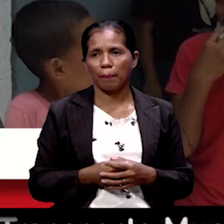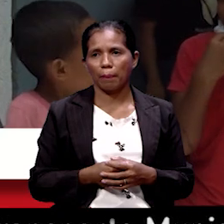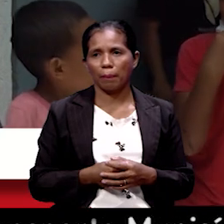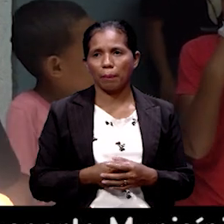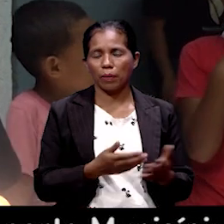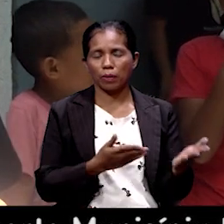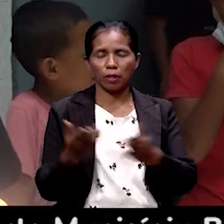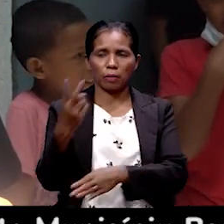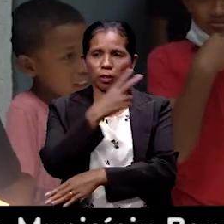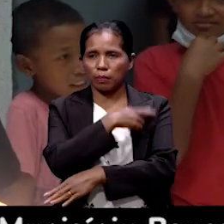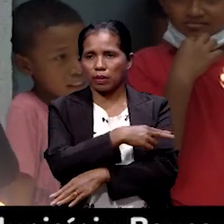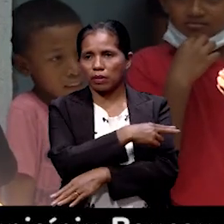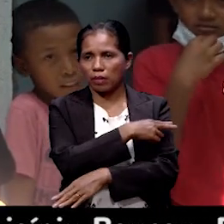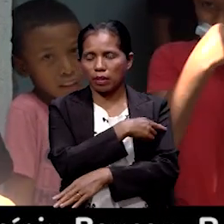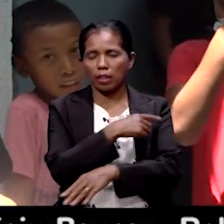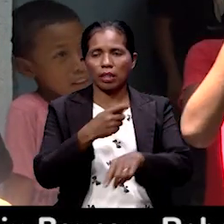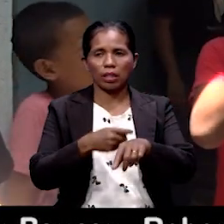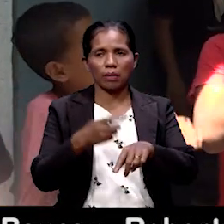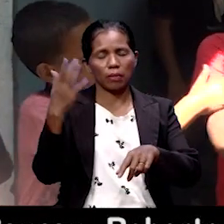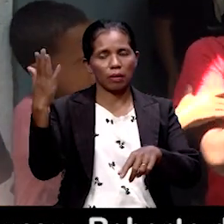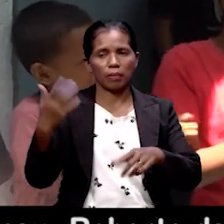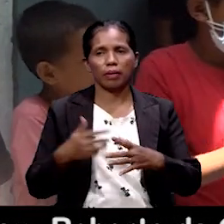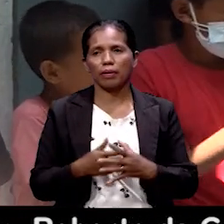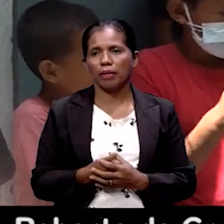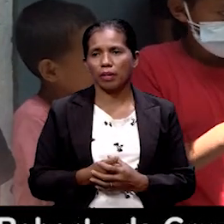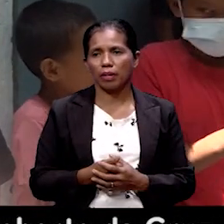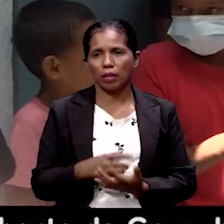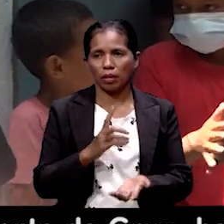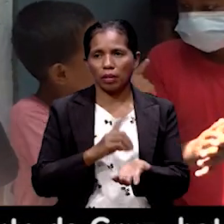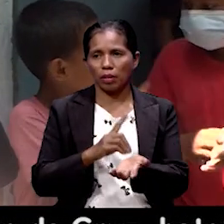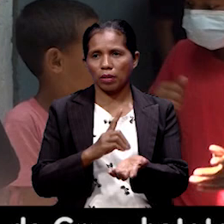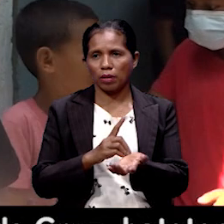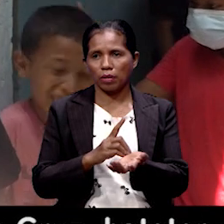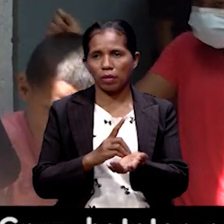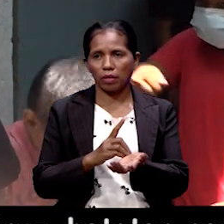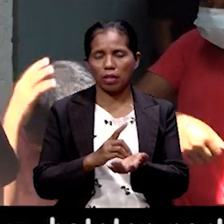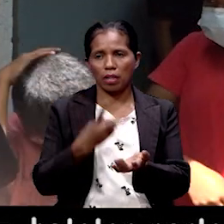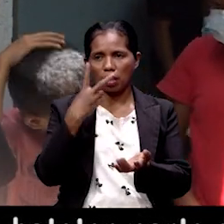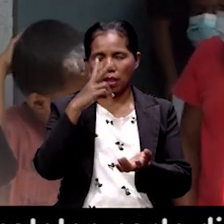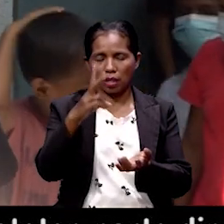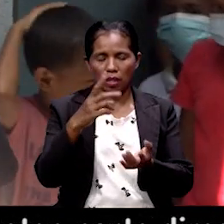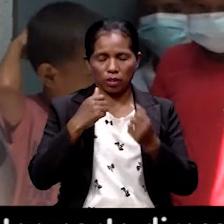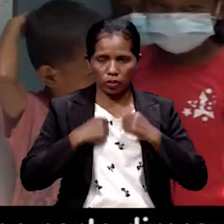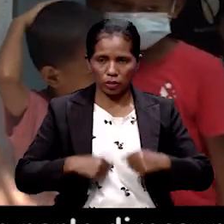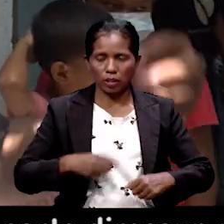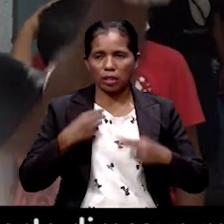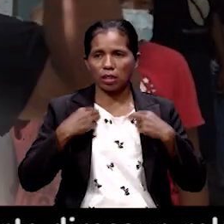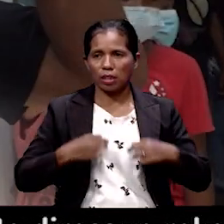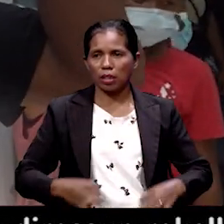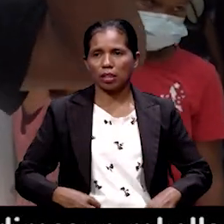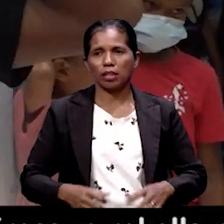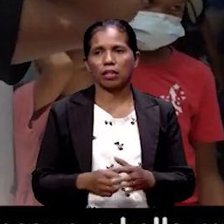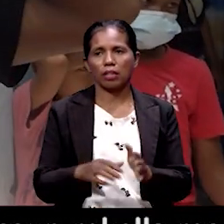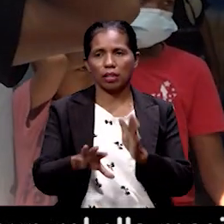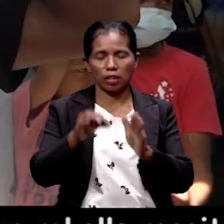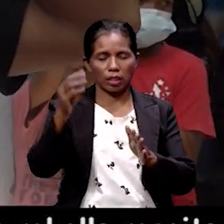durinya hospital, ya momento nama lor hospital, doktor sia kalau scan banyak ini silolos ya, ini bisa tanya ya